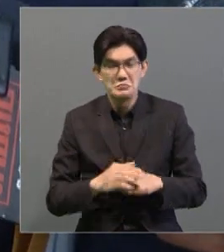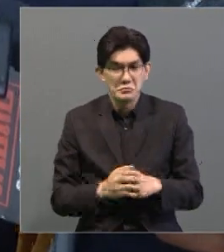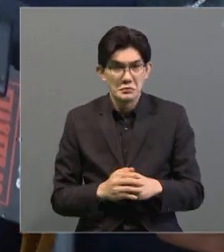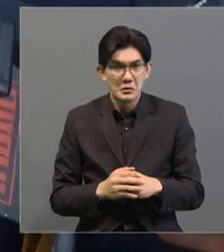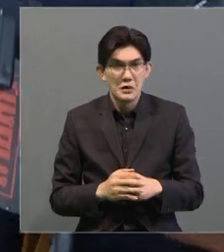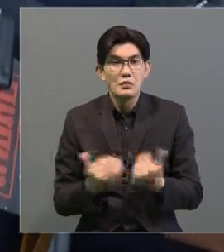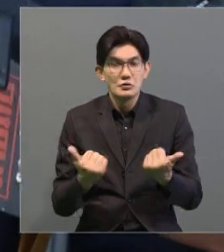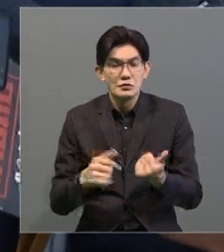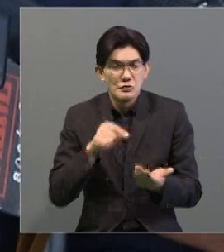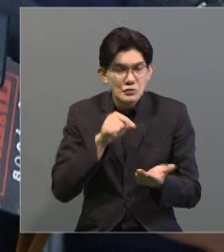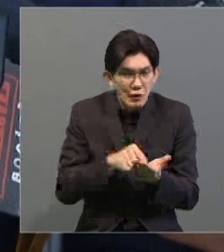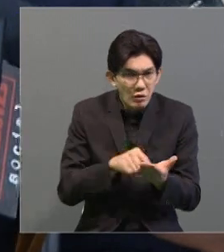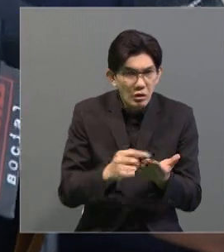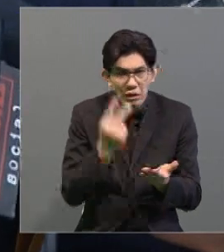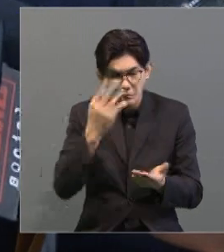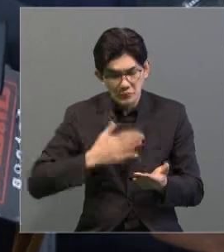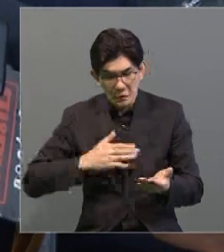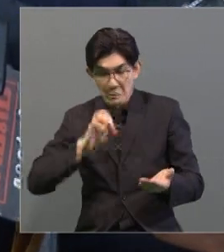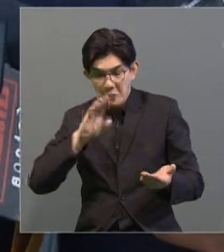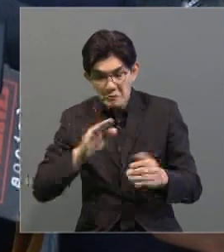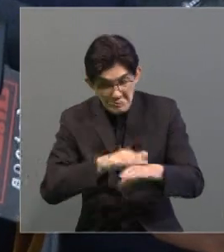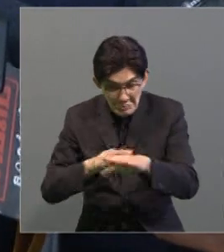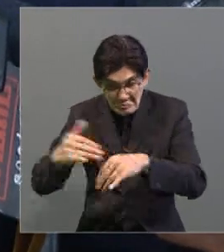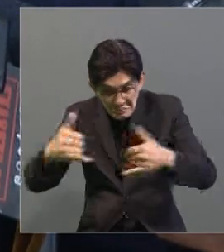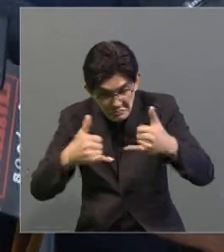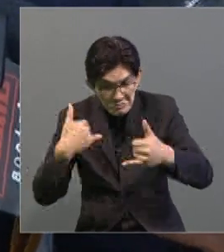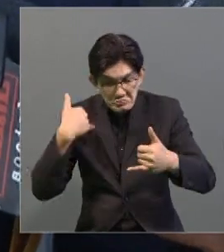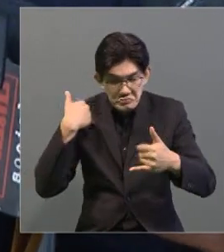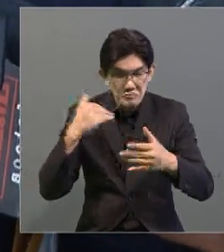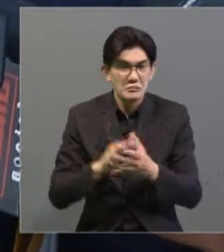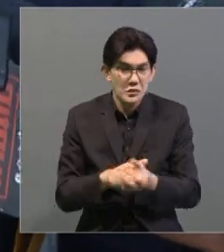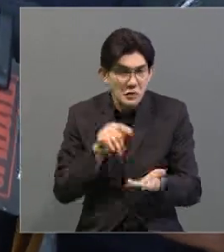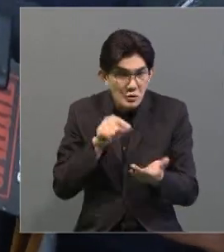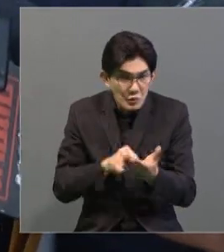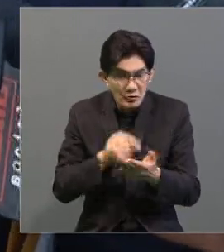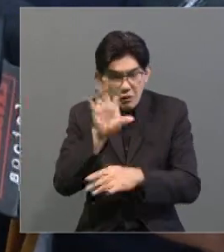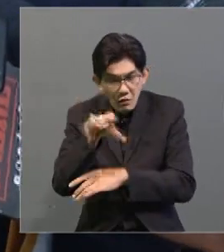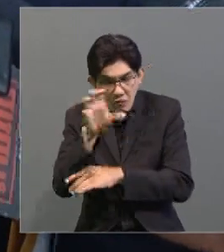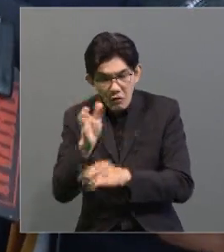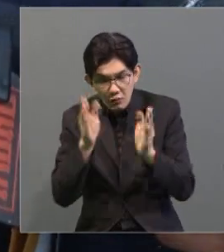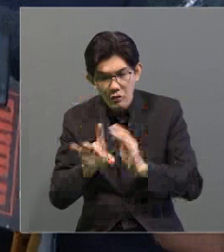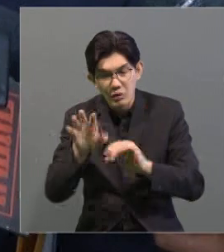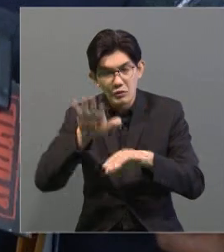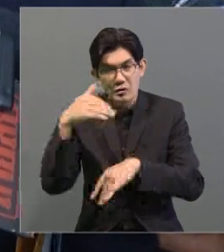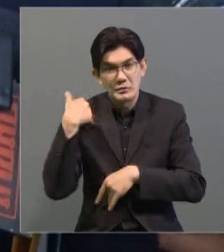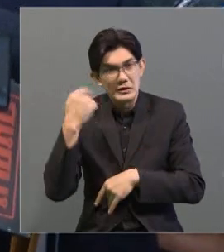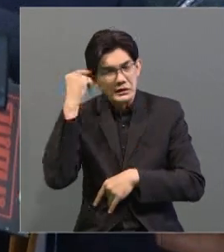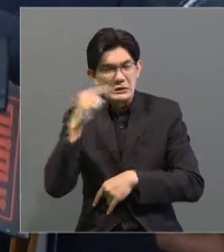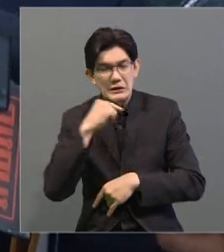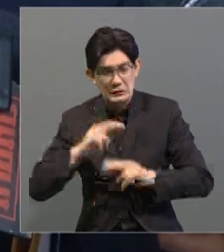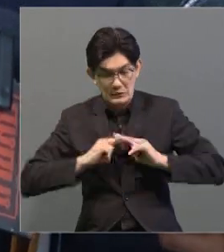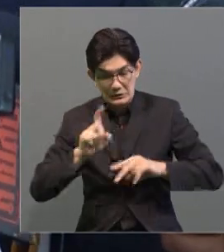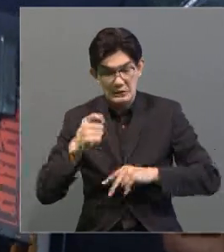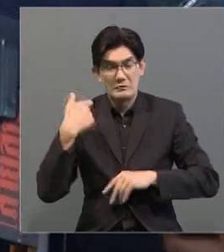คนก็เลยกดลิงก์เข้าไปเห็นเราบอกเลยเชิญชวนคนก็ไปกันหมดเลยฮะโดนหลอกเป็นร้อยคนบางคนคิดจะฆ่าตัวตาย